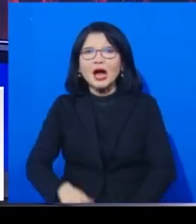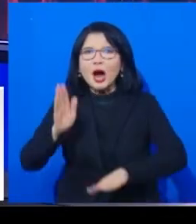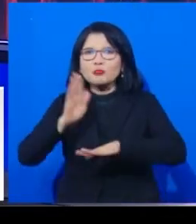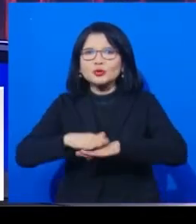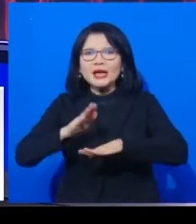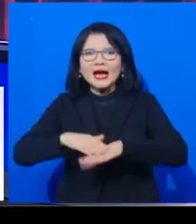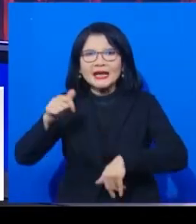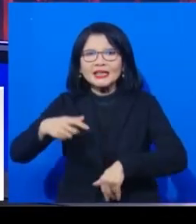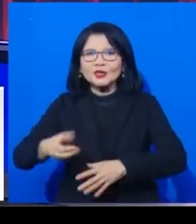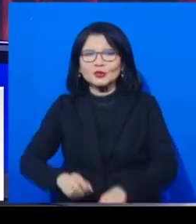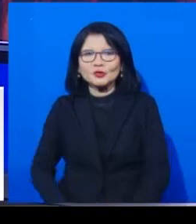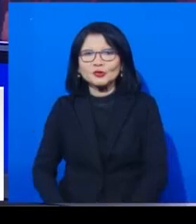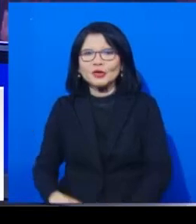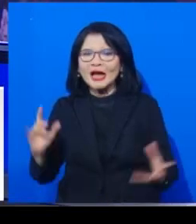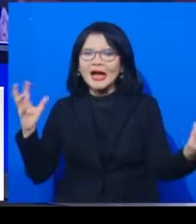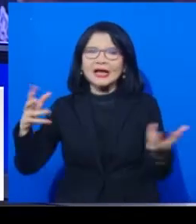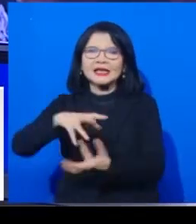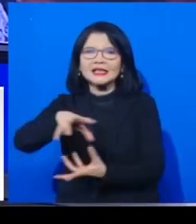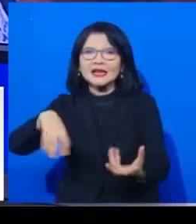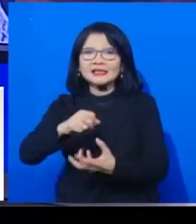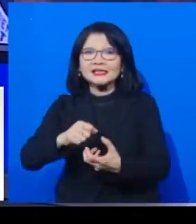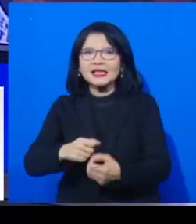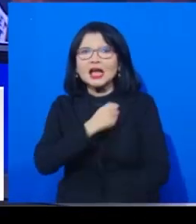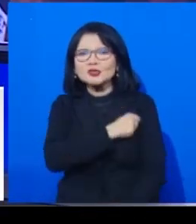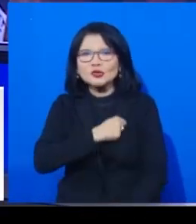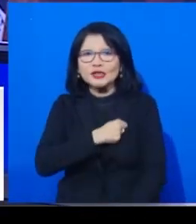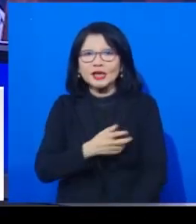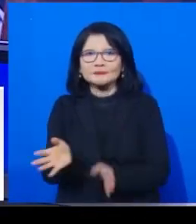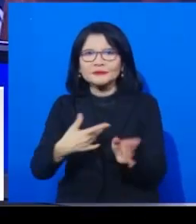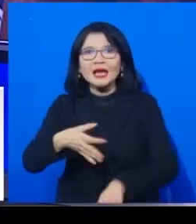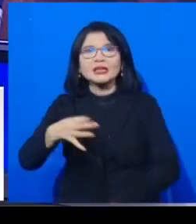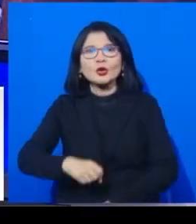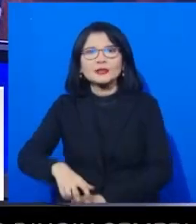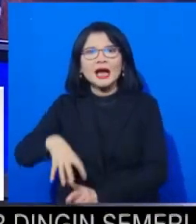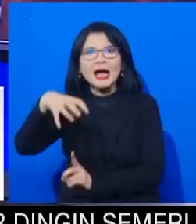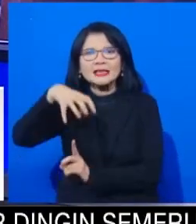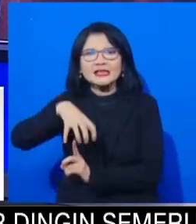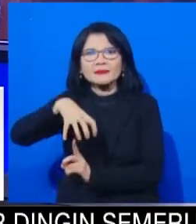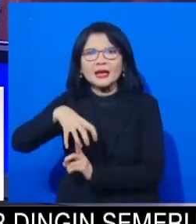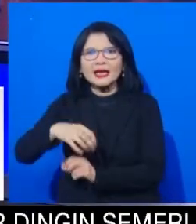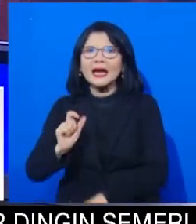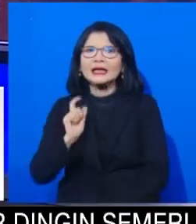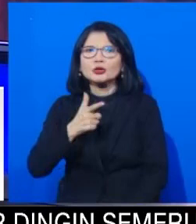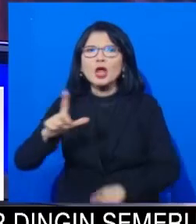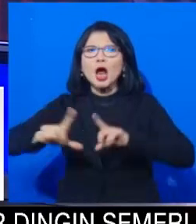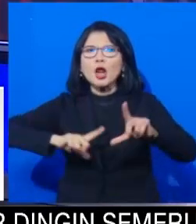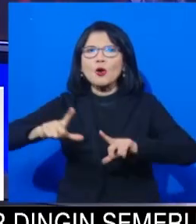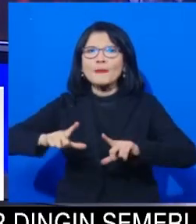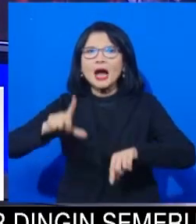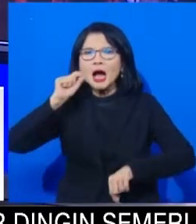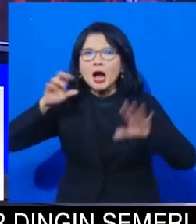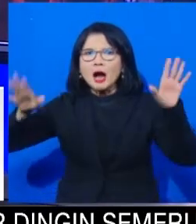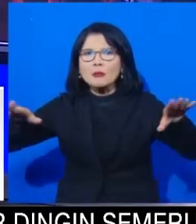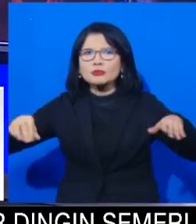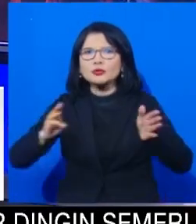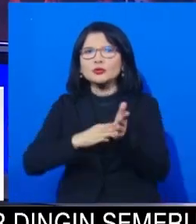wujud interaksi sosial dalam kehidupan masyarakat. Sementara di Tasikmalaya, Jawa Barat, ribuan peserta mengikuti perlombaan merpati